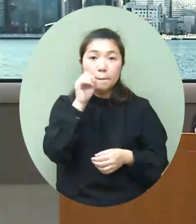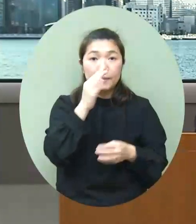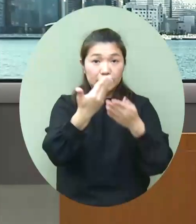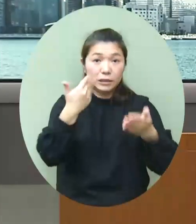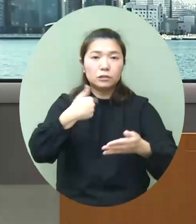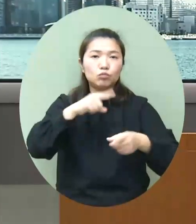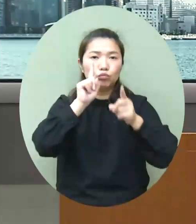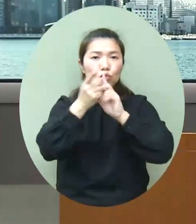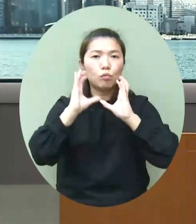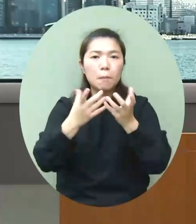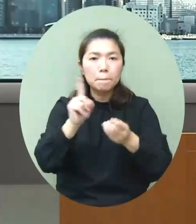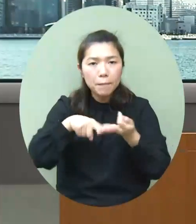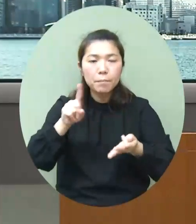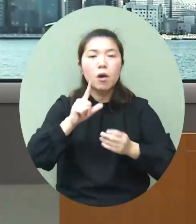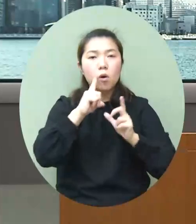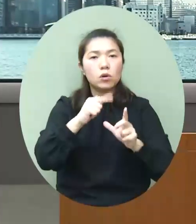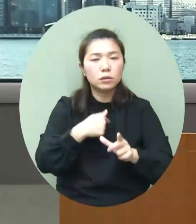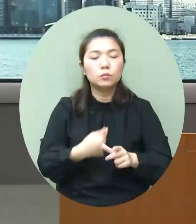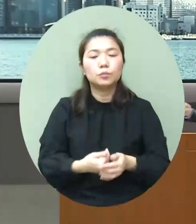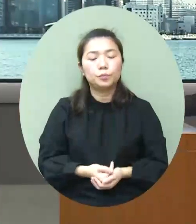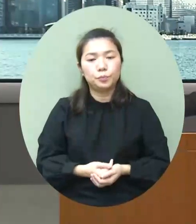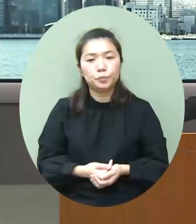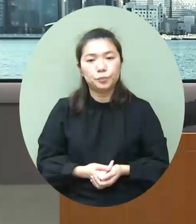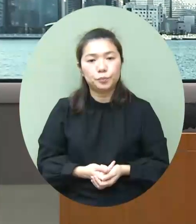间，请先介绍你代表的媒体机构。